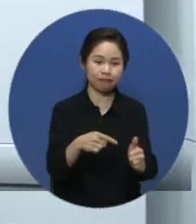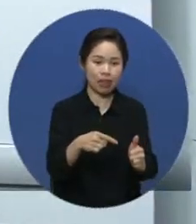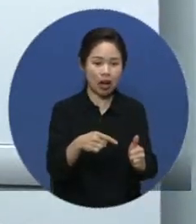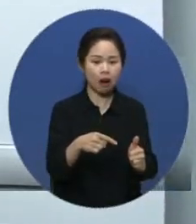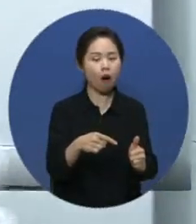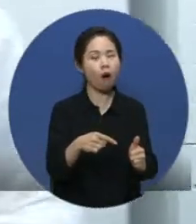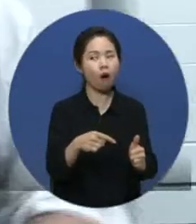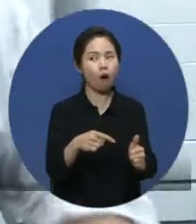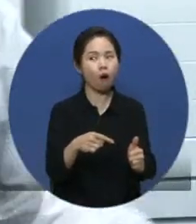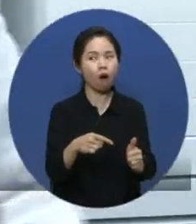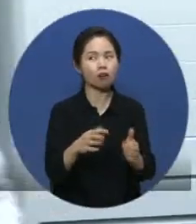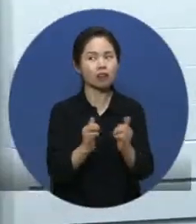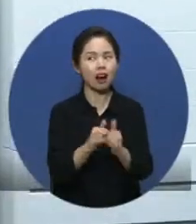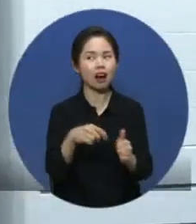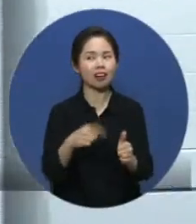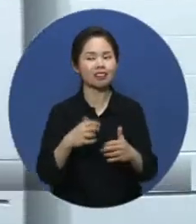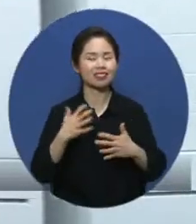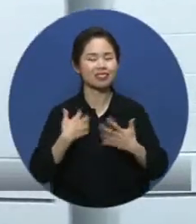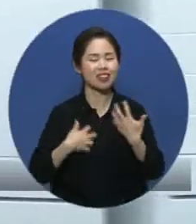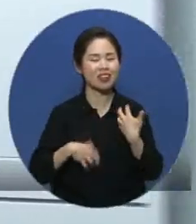가리키는 거가 되게 재밌더라고요.